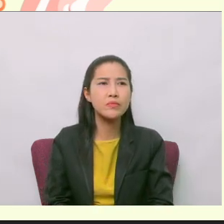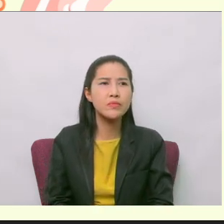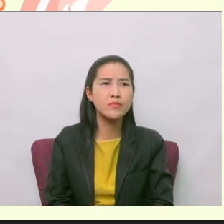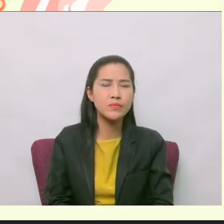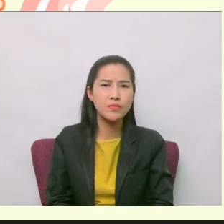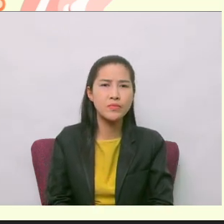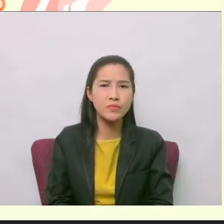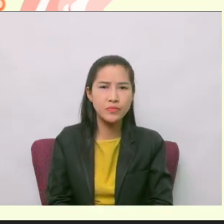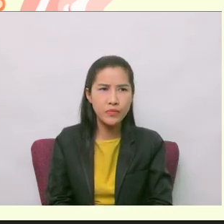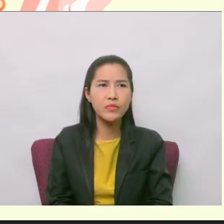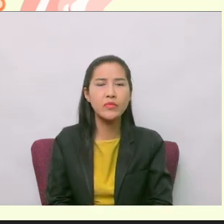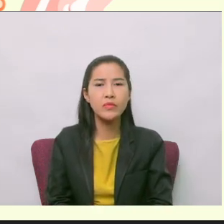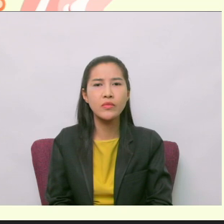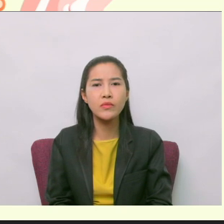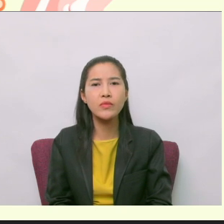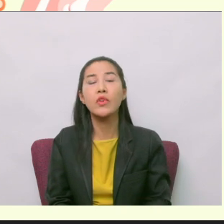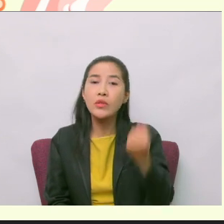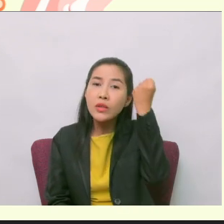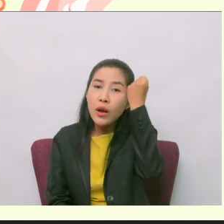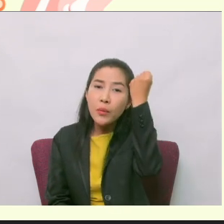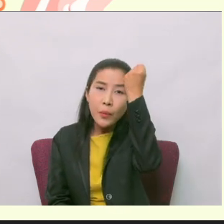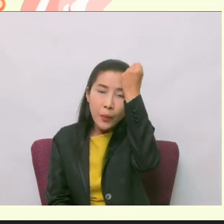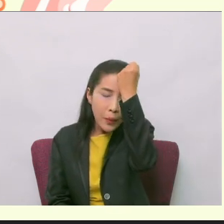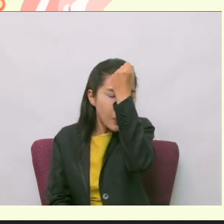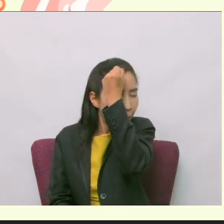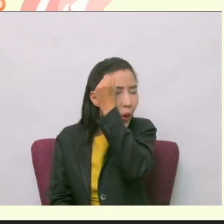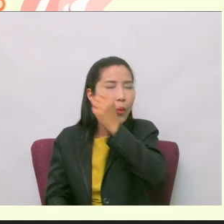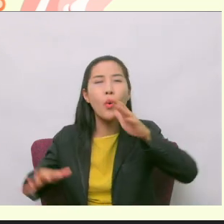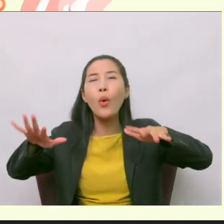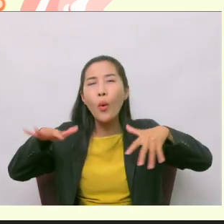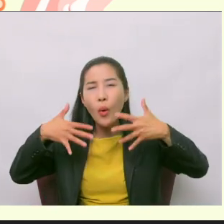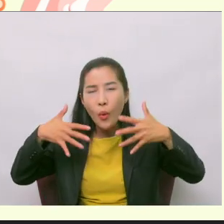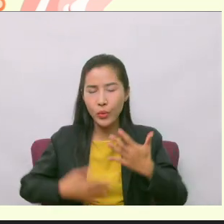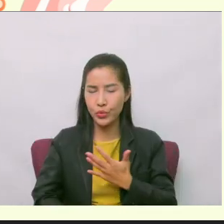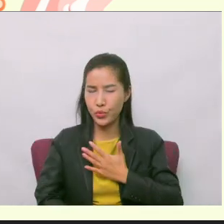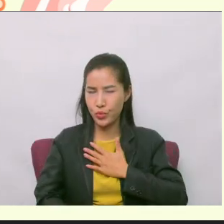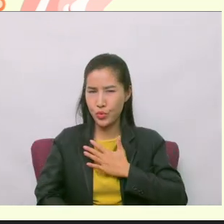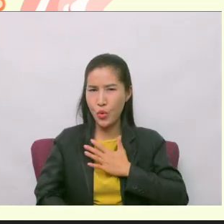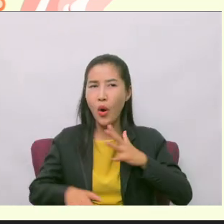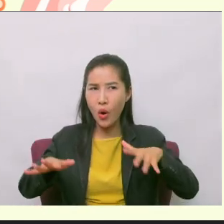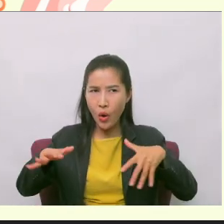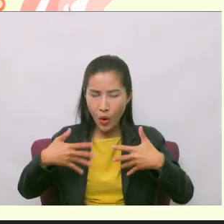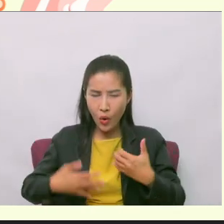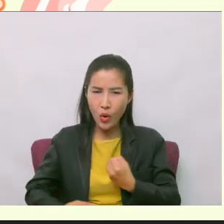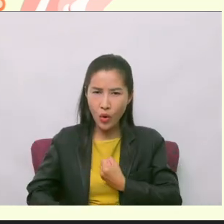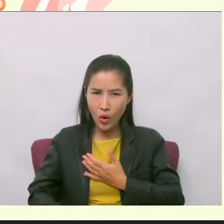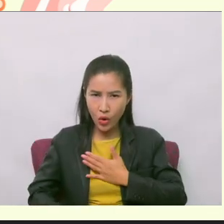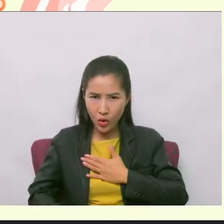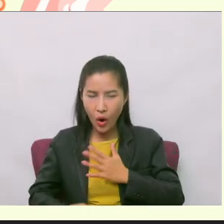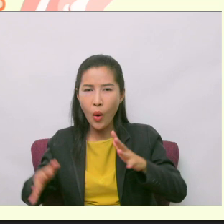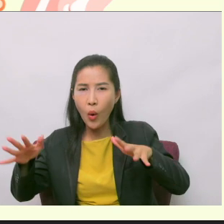ทดีนะคะเนื่องจากว่าความร้อนของตัวเรานะคะของลูกประคบมันจะไปเพิ่มความร้อนเพ